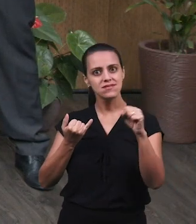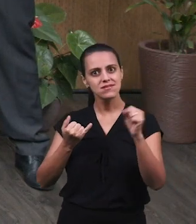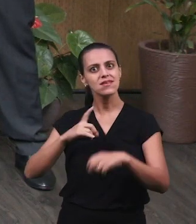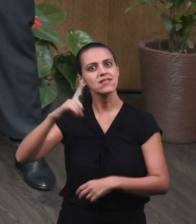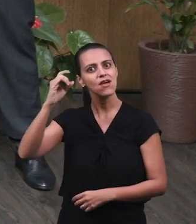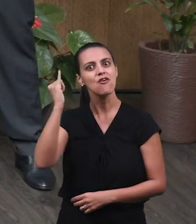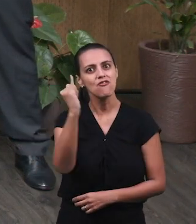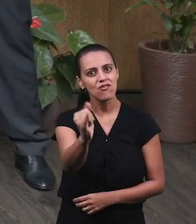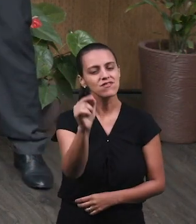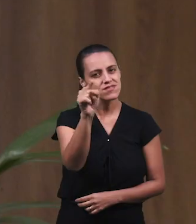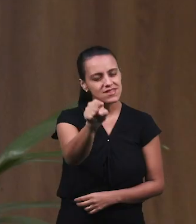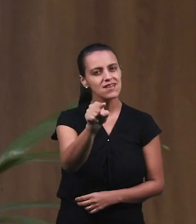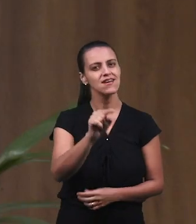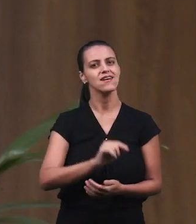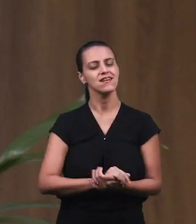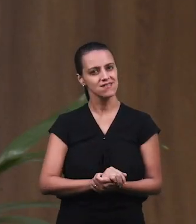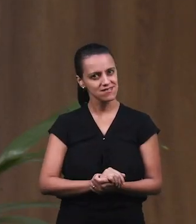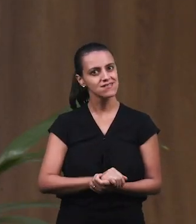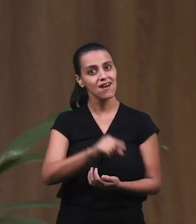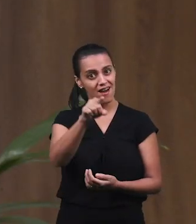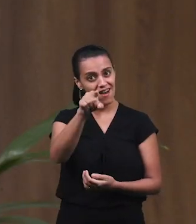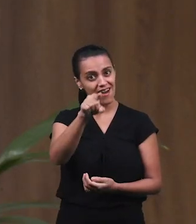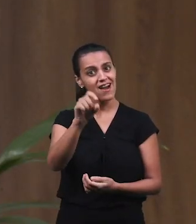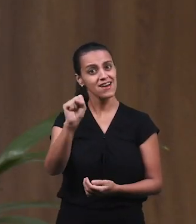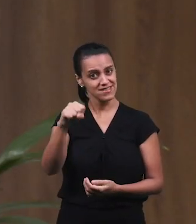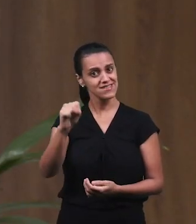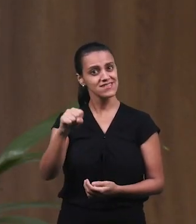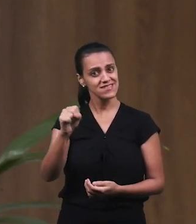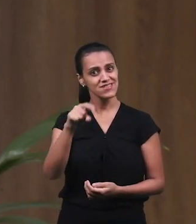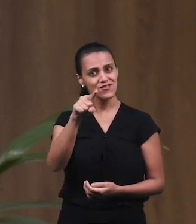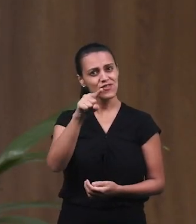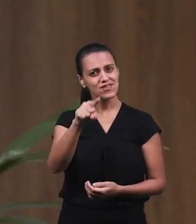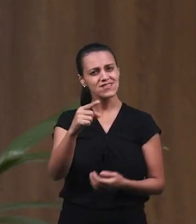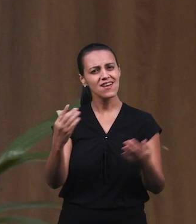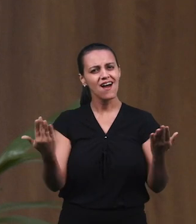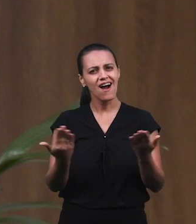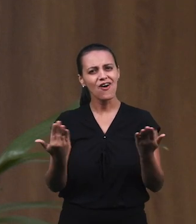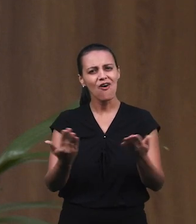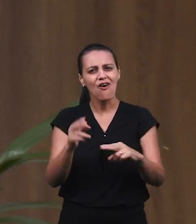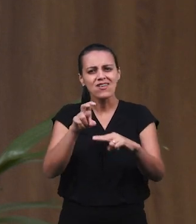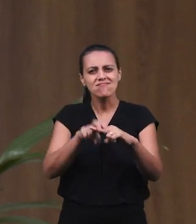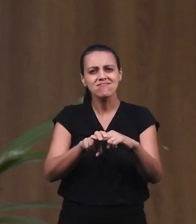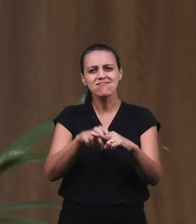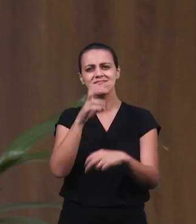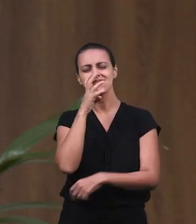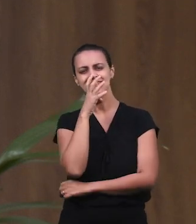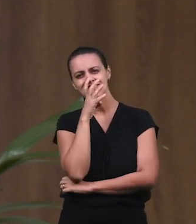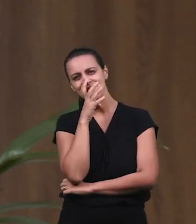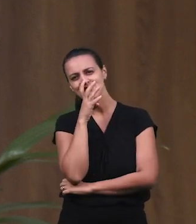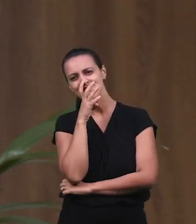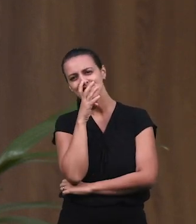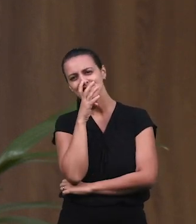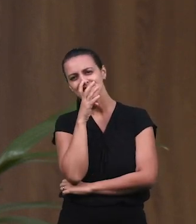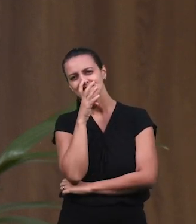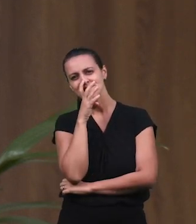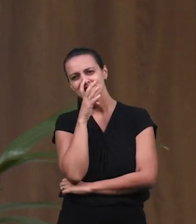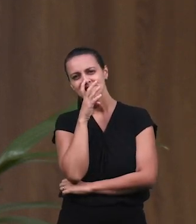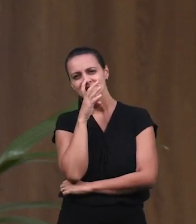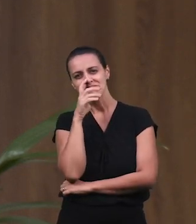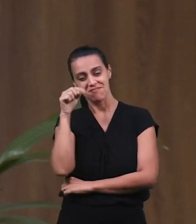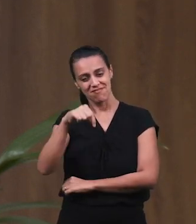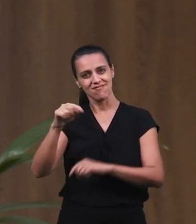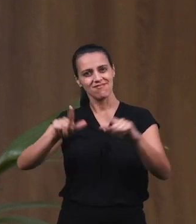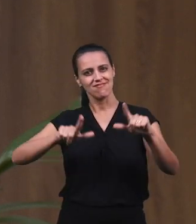vous-même, qui avez séparé ce temps pour assister à cette programmation. Et quel est ce